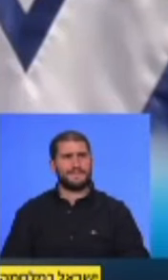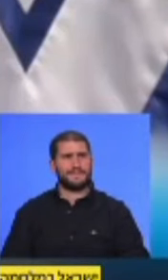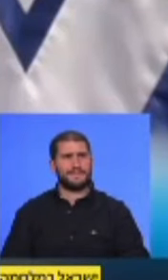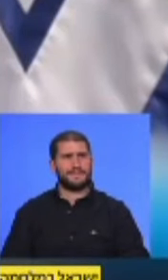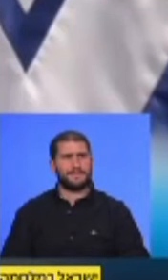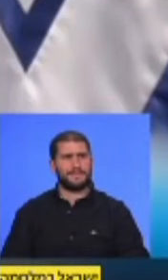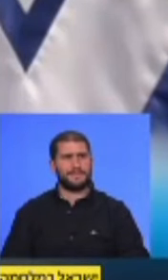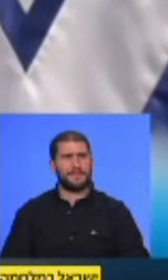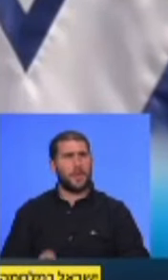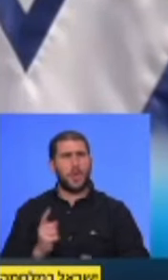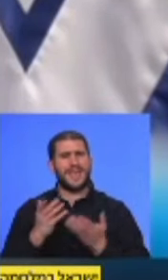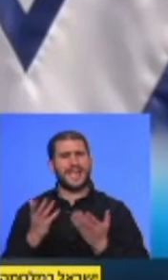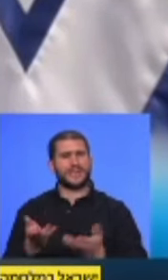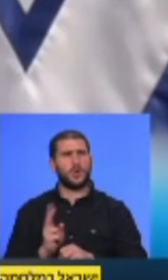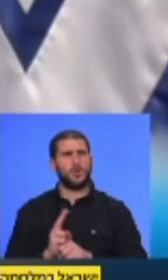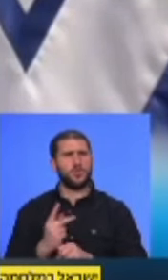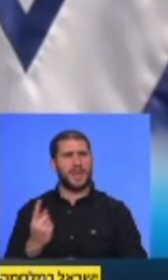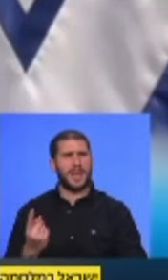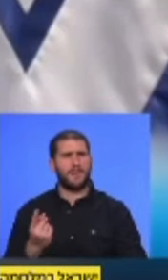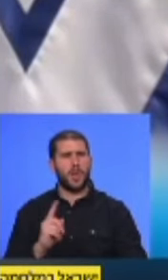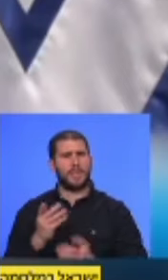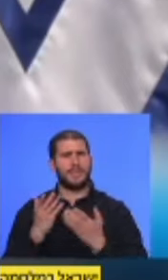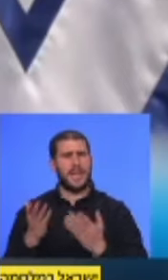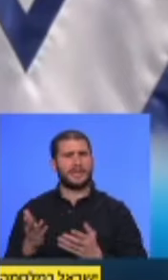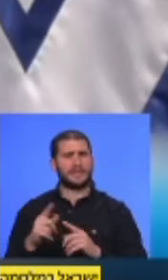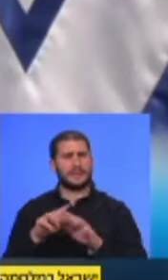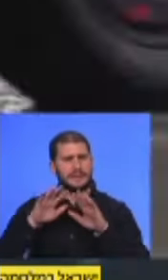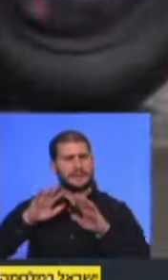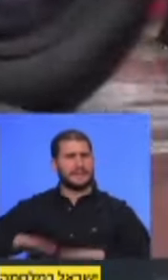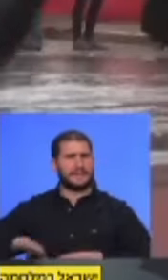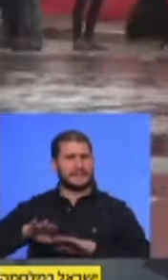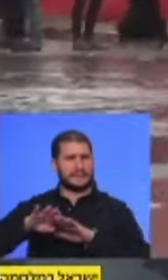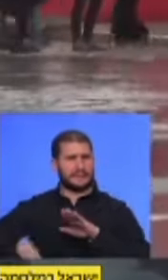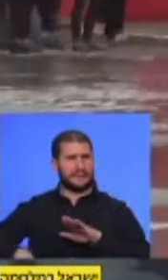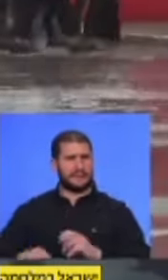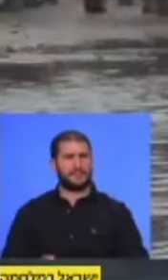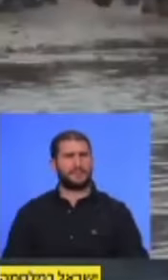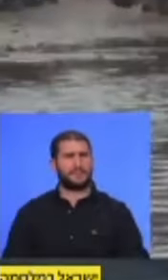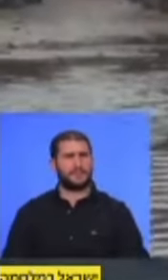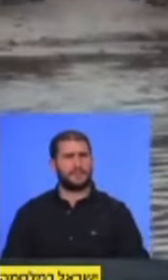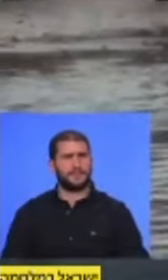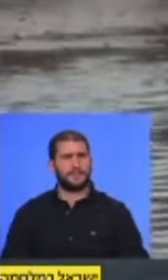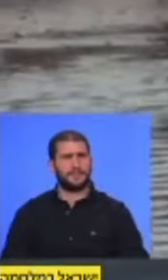לא יעזרו השקרים ולא תעזור הדמוניזציה.